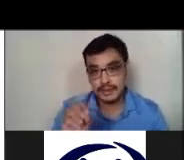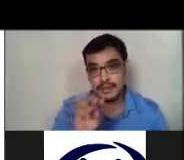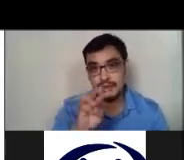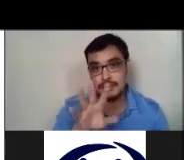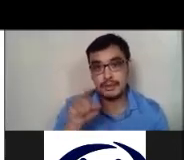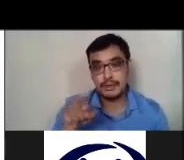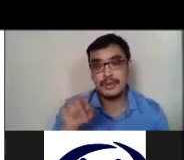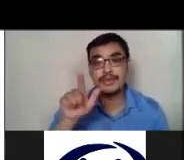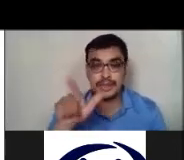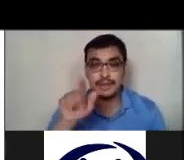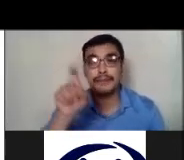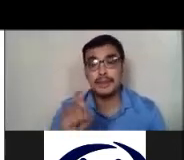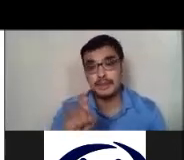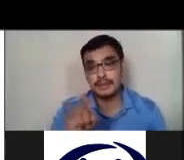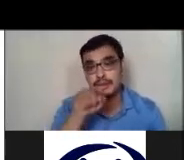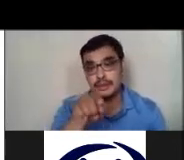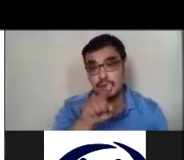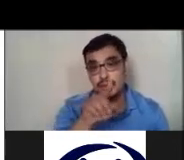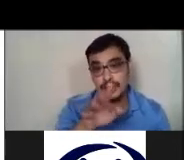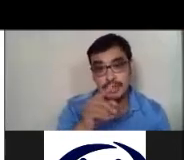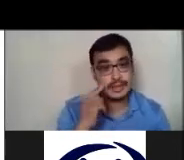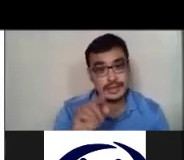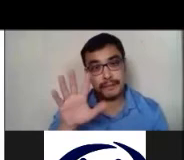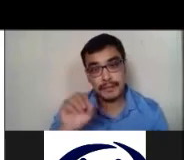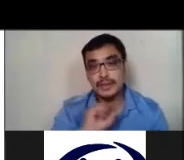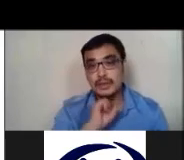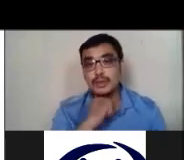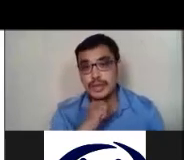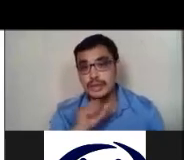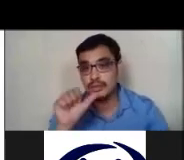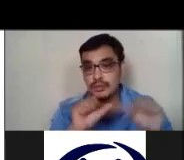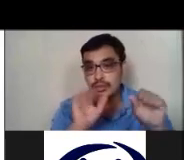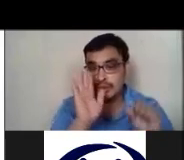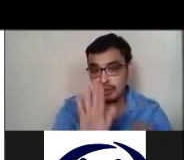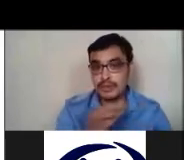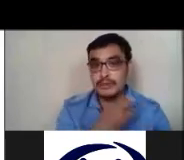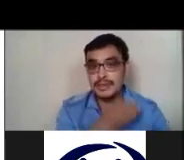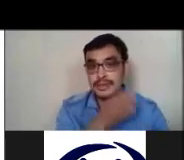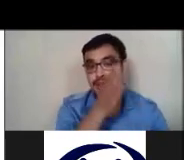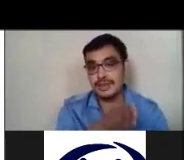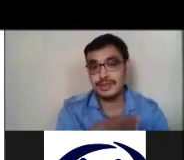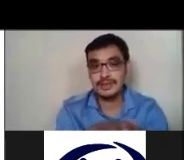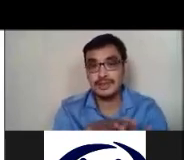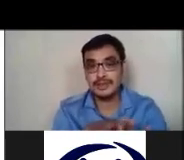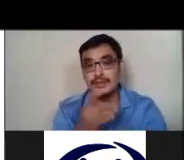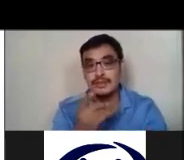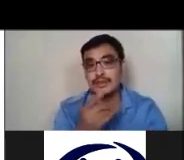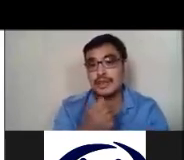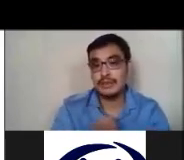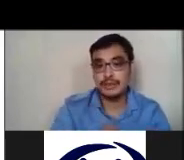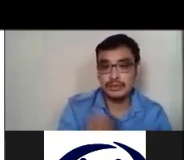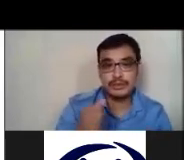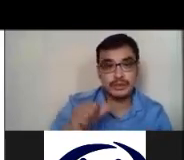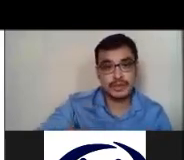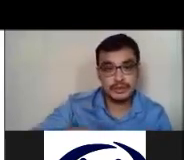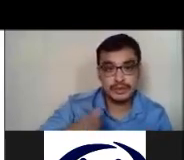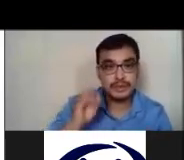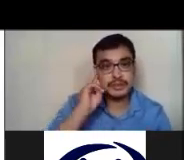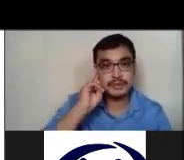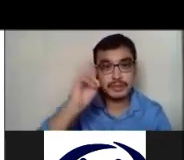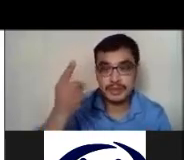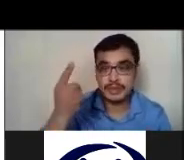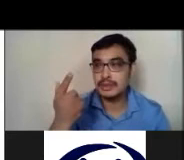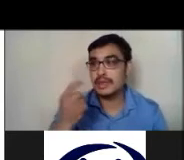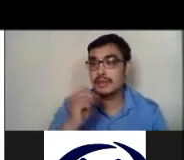35.7% त्यसैले यो 19-50 वर्षको एज जुन मान्छेले एकदमै आफ्नो लाइफलाई आफ्नो भविष्यलाई सन्तानको निम्ति केही